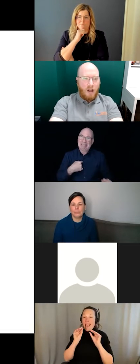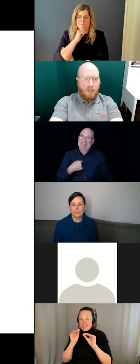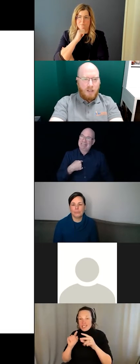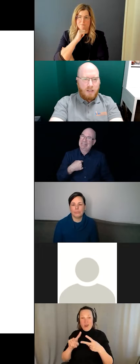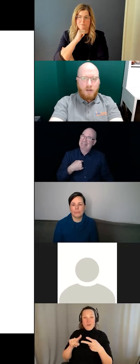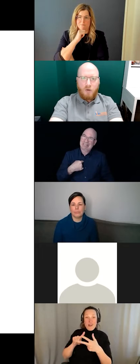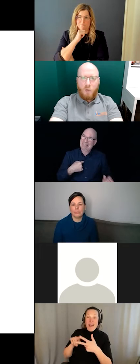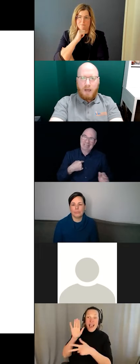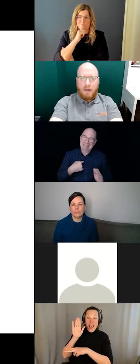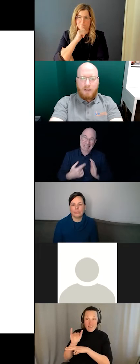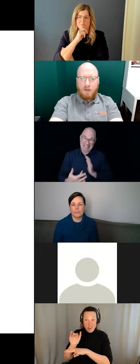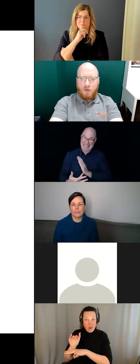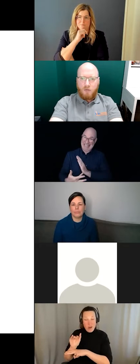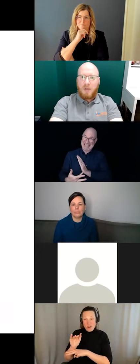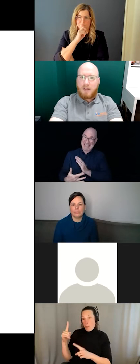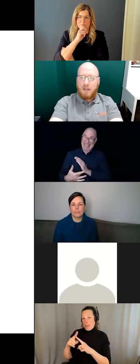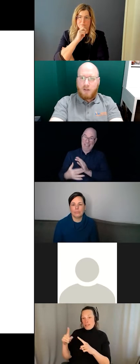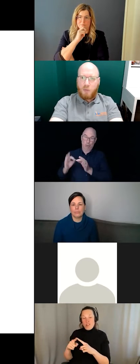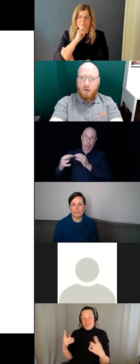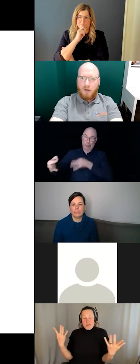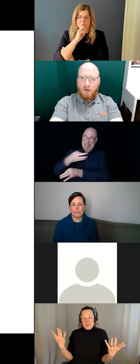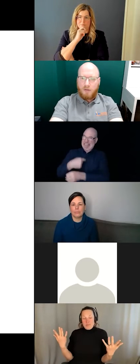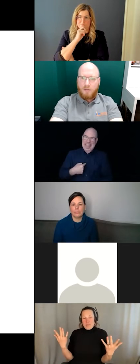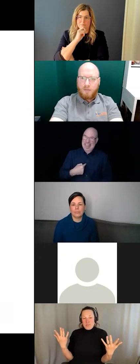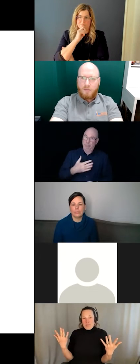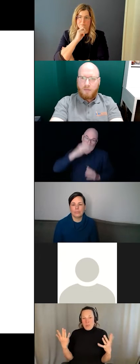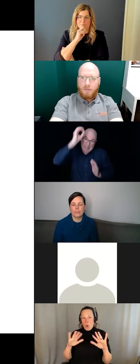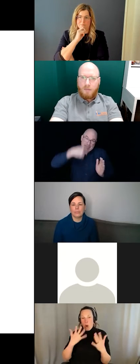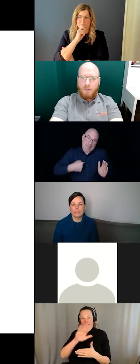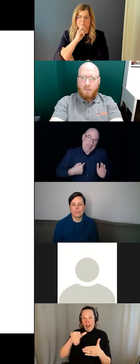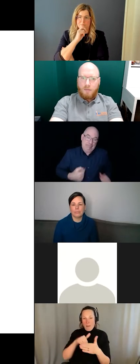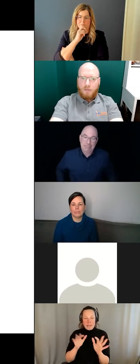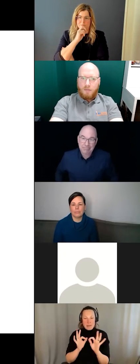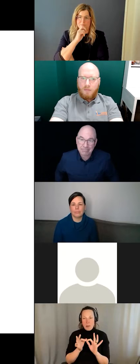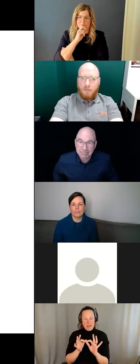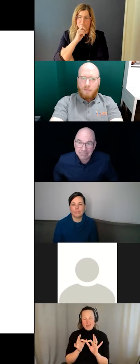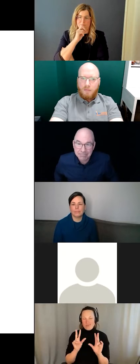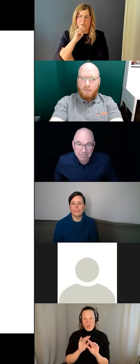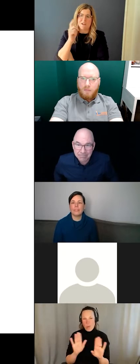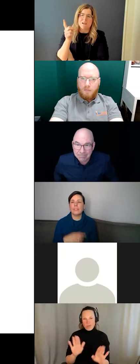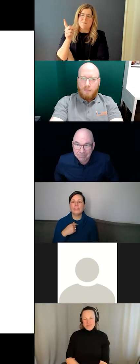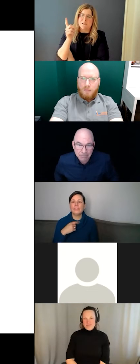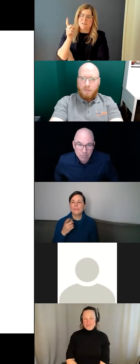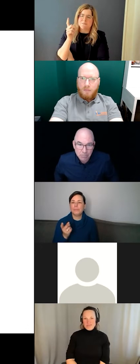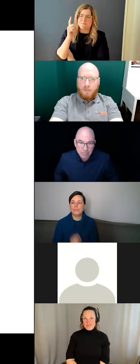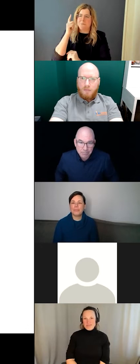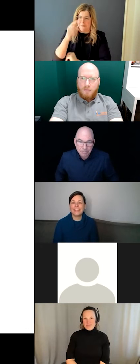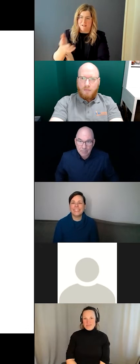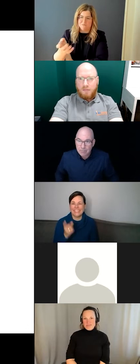des médecins, l'éducation, des avocats, je ne crois pas que la technologie est une bonne façon de remplacer